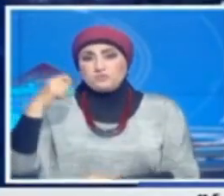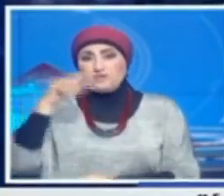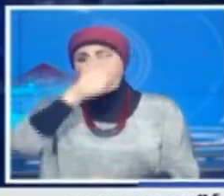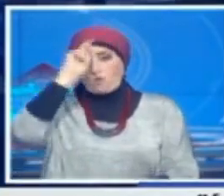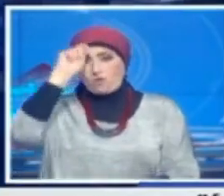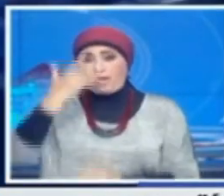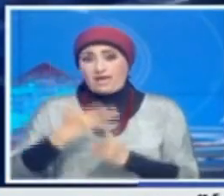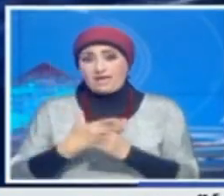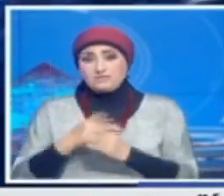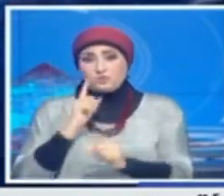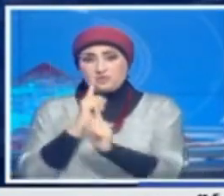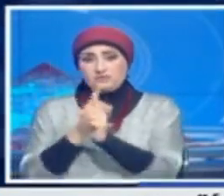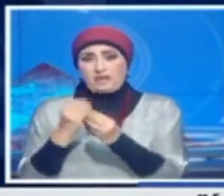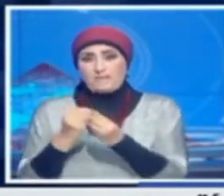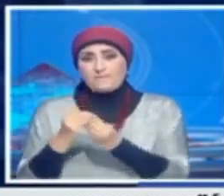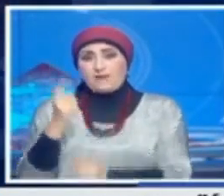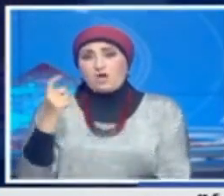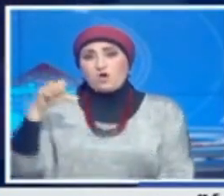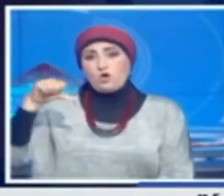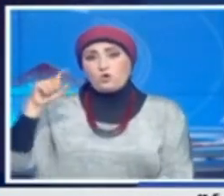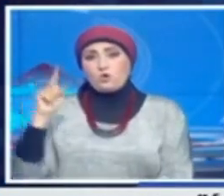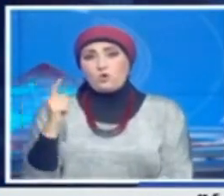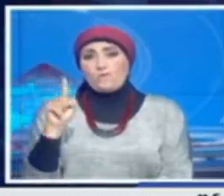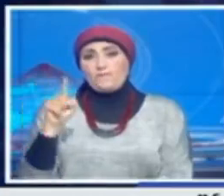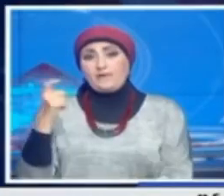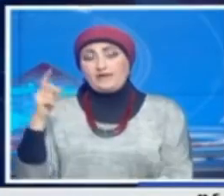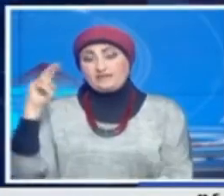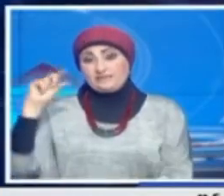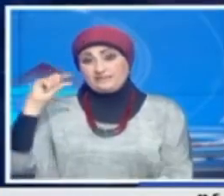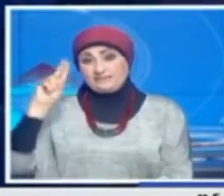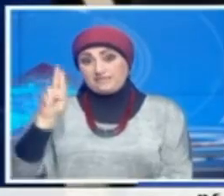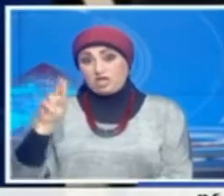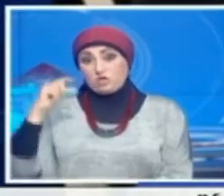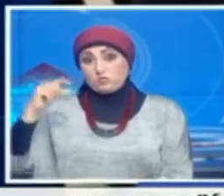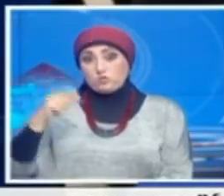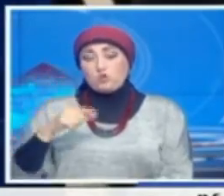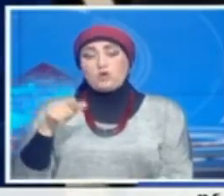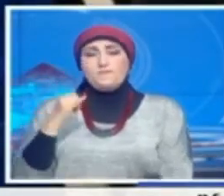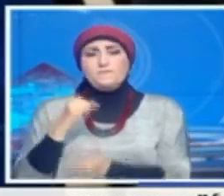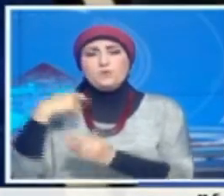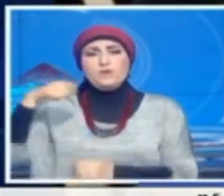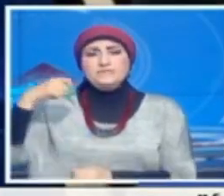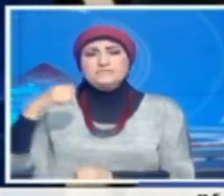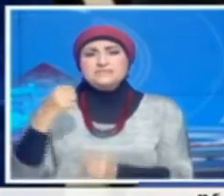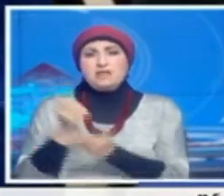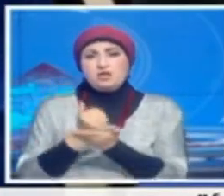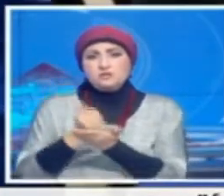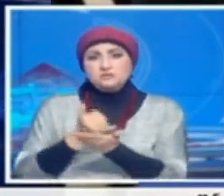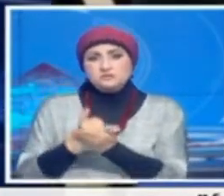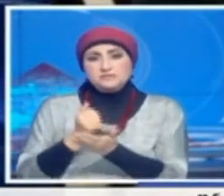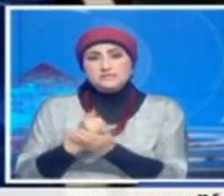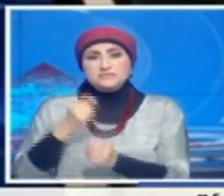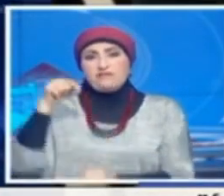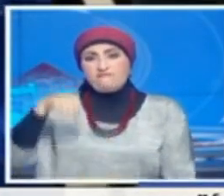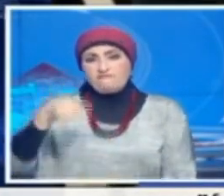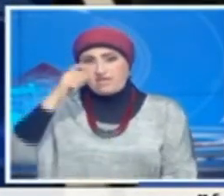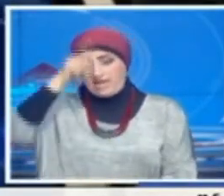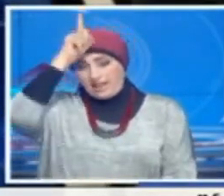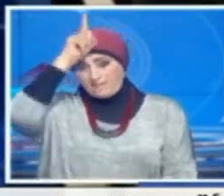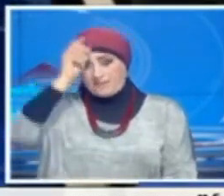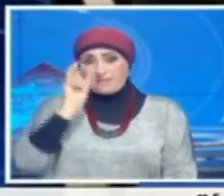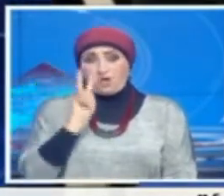الوزراء الأوروبيين، حيث التقى مع الدكتور روبرت هابك وزير الشؤون الاقتصادية والعمل المناخي في